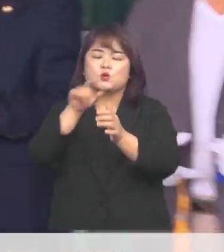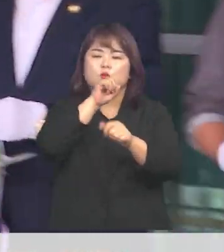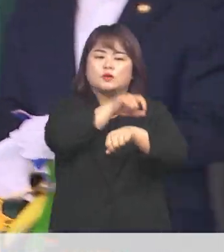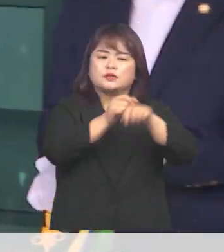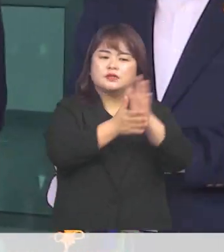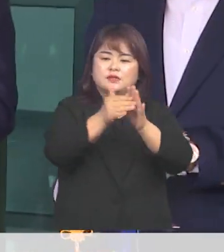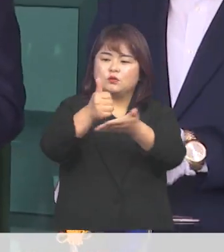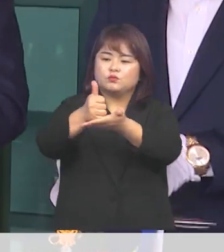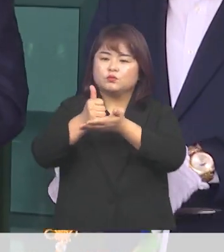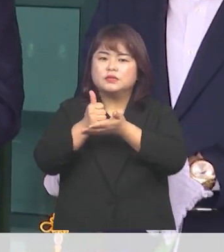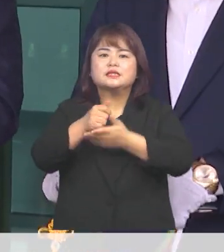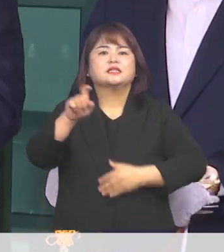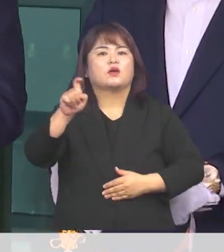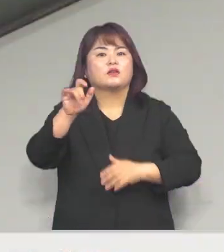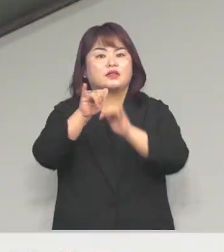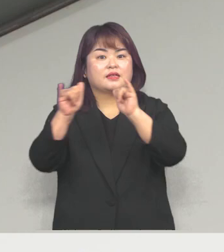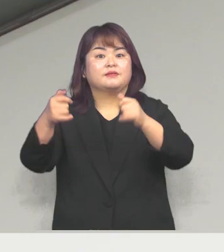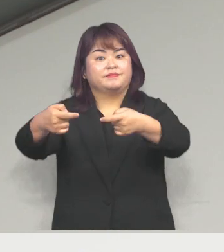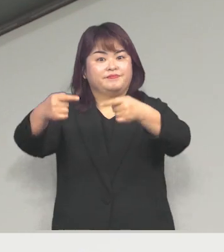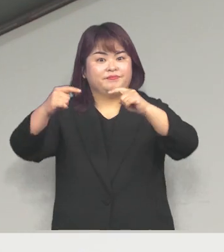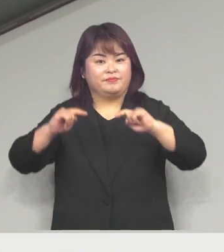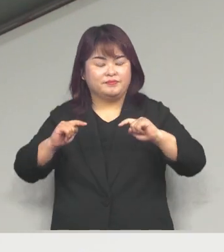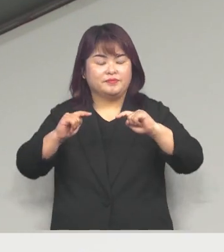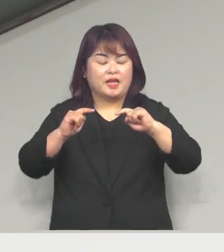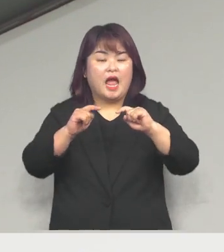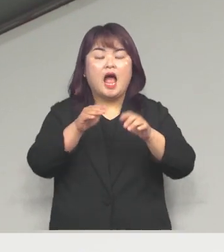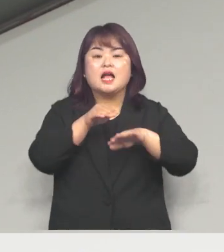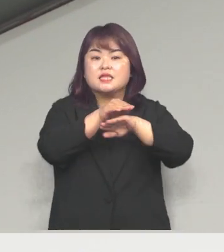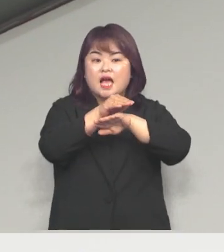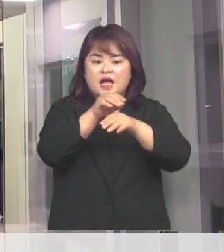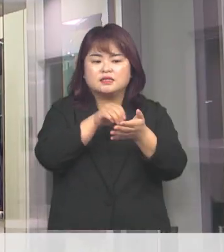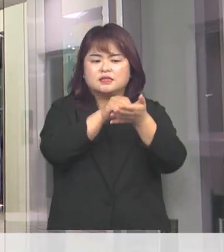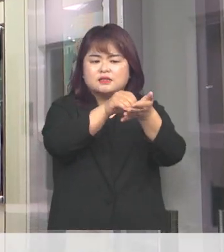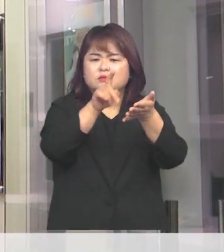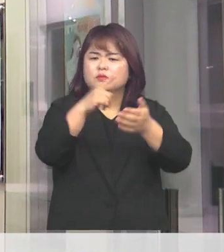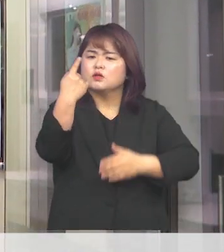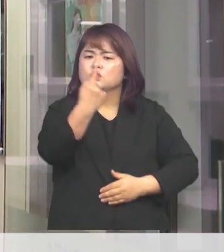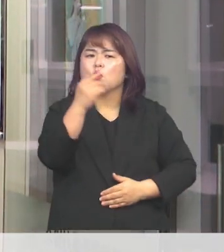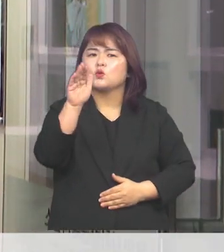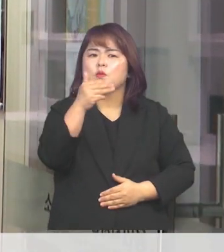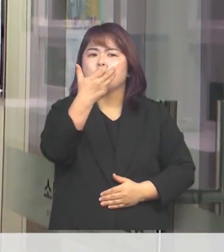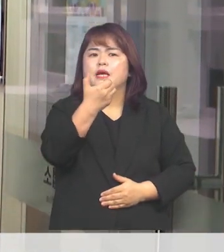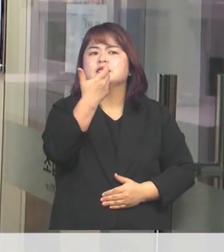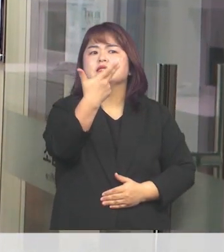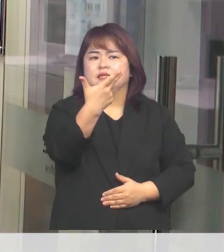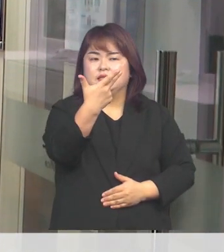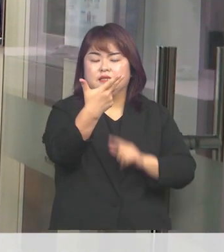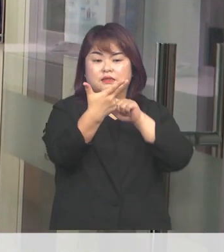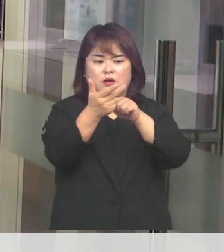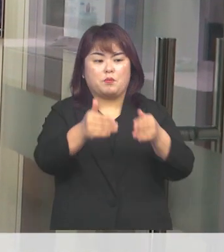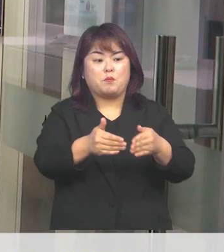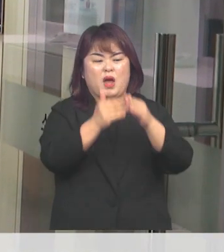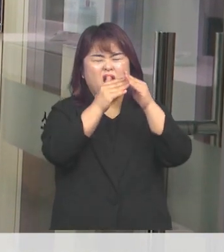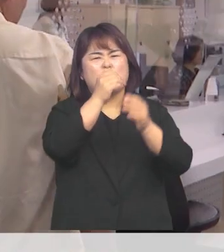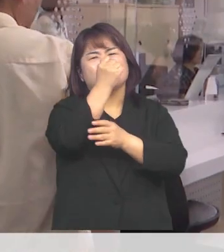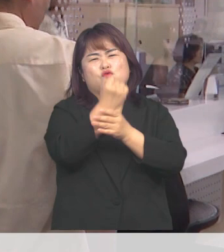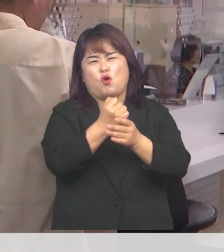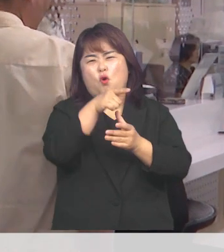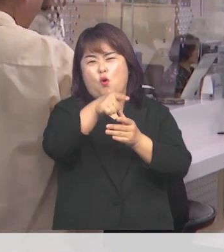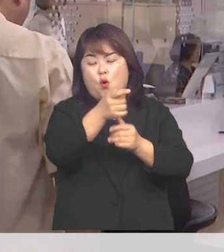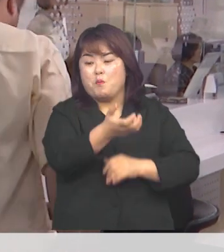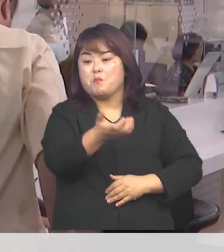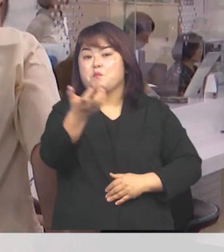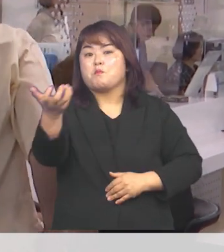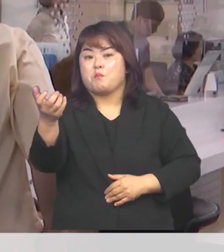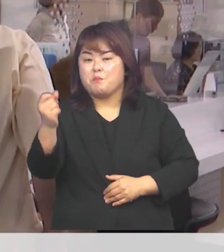등 내빈 10여 명이 참석했습니다. 기존 차량 등록 사업소는 1998년 지어져 노후화되었으며 이번